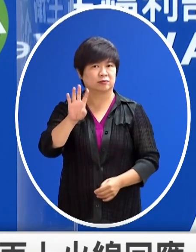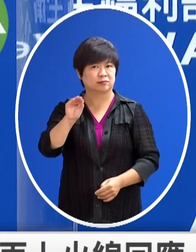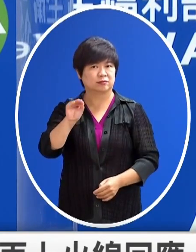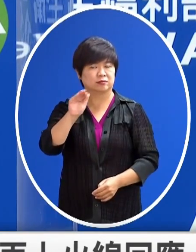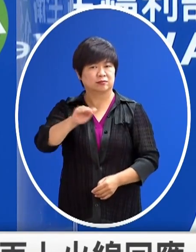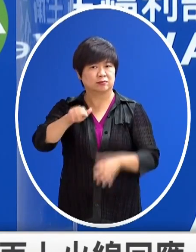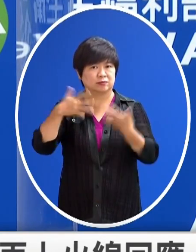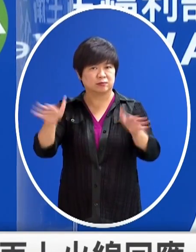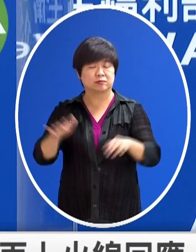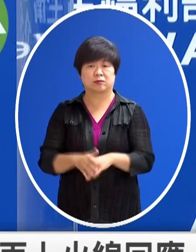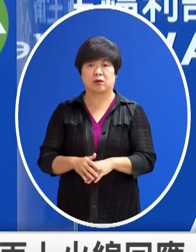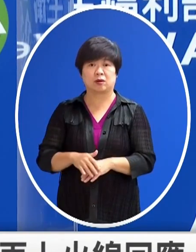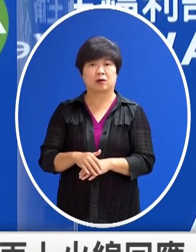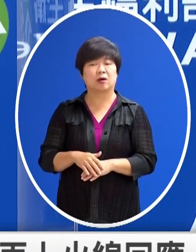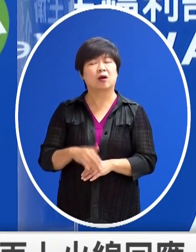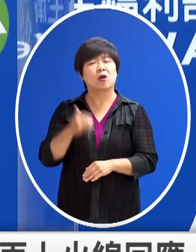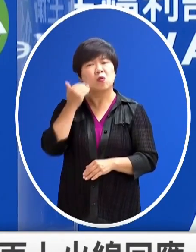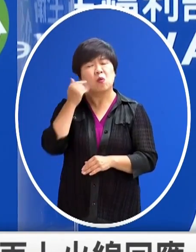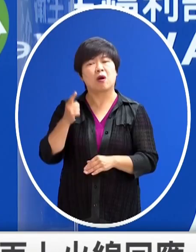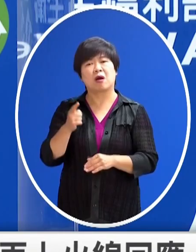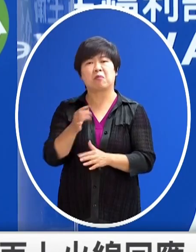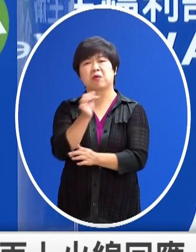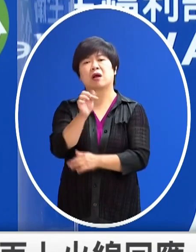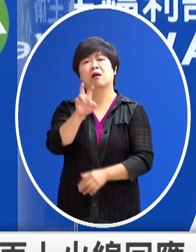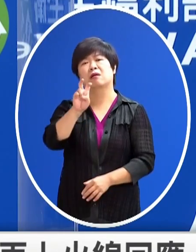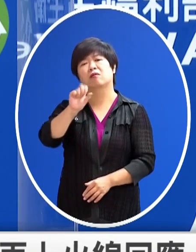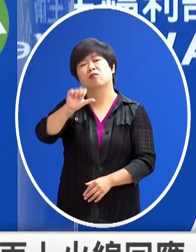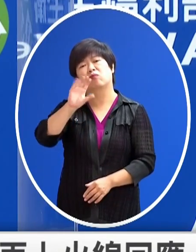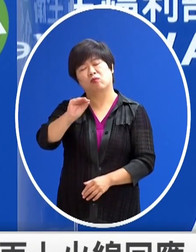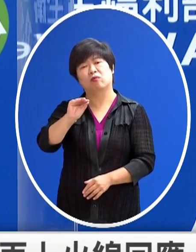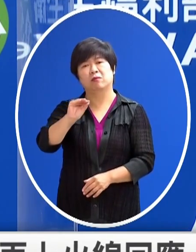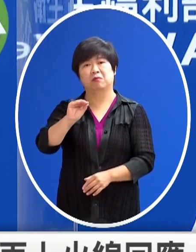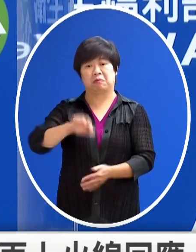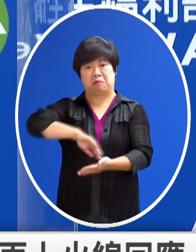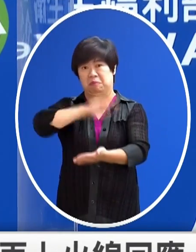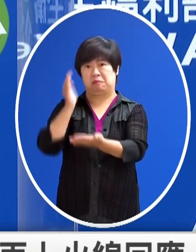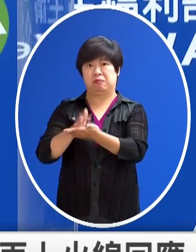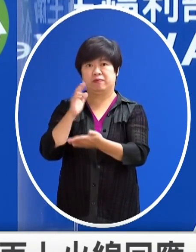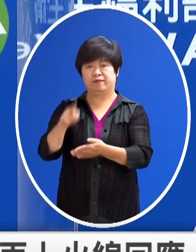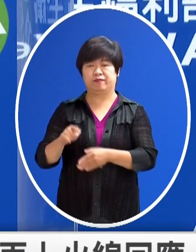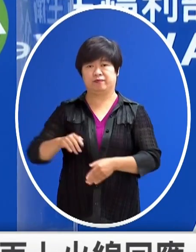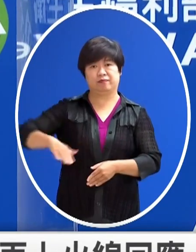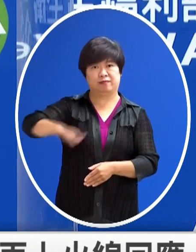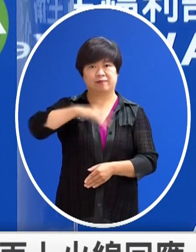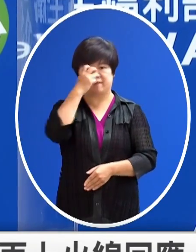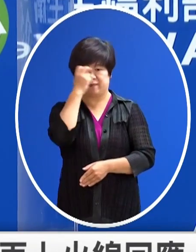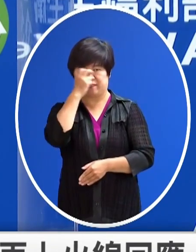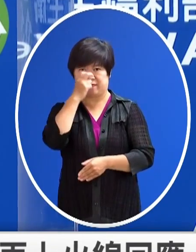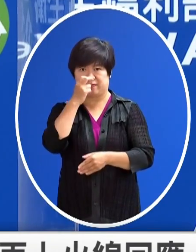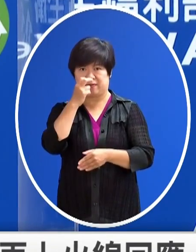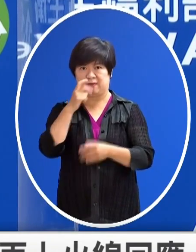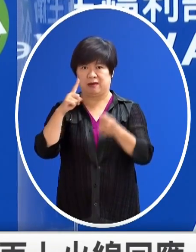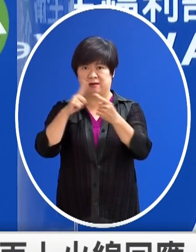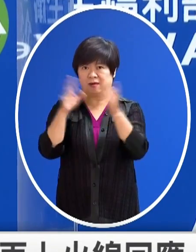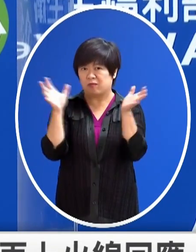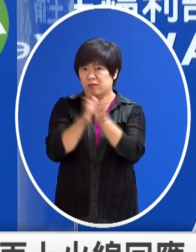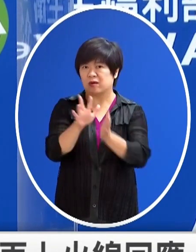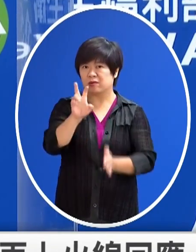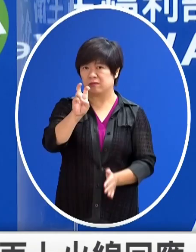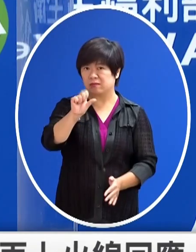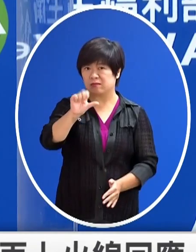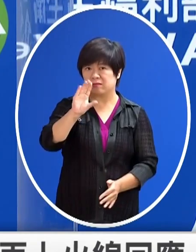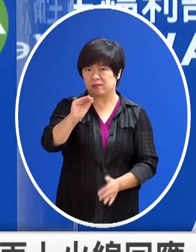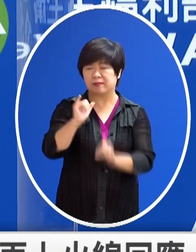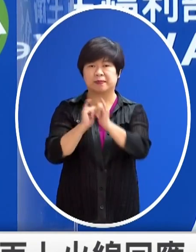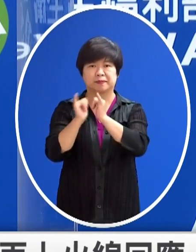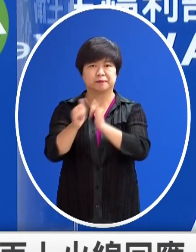以250,000的人数来计算，就是说换句话说你要做普筛就是要筛这250,000人，然后要